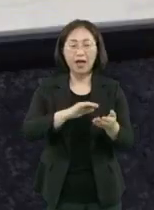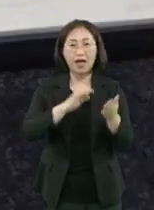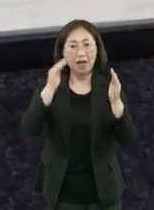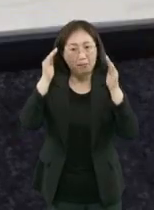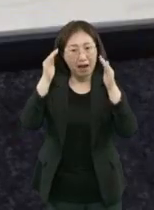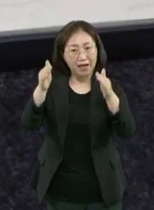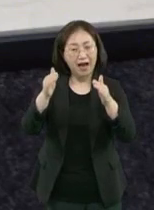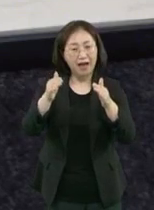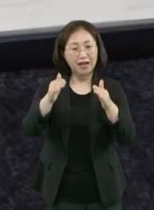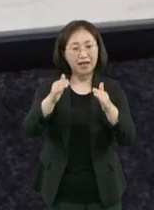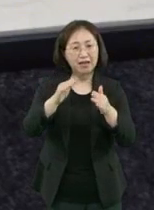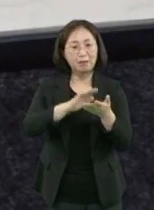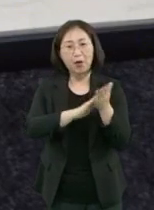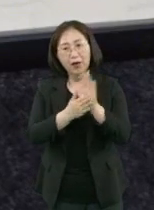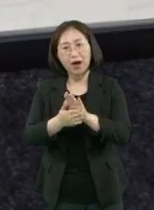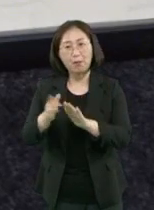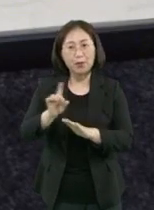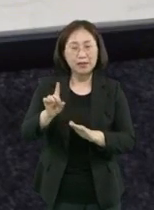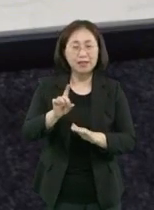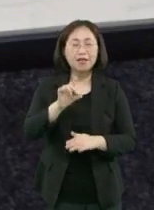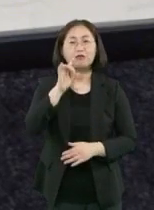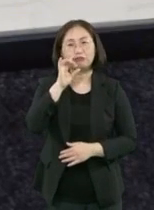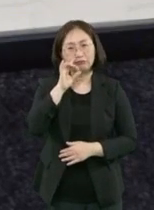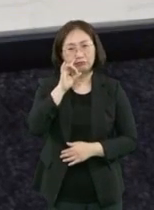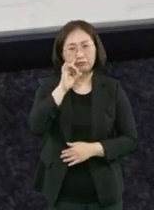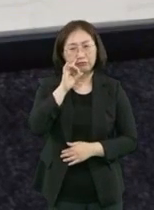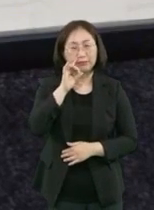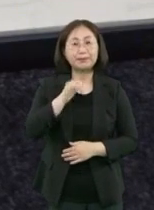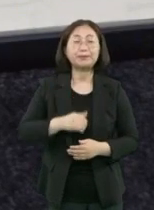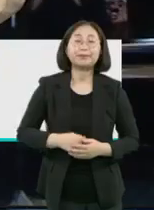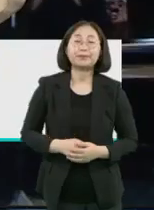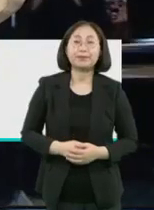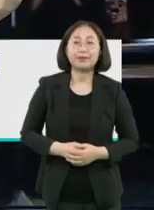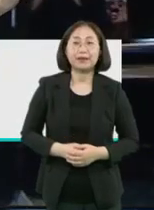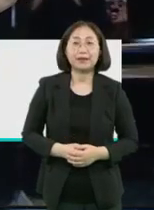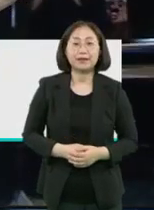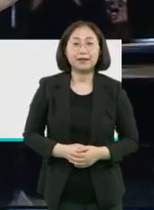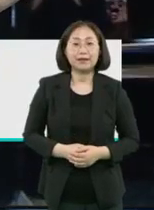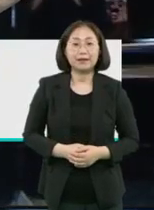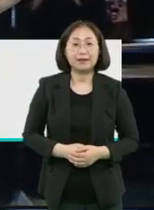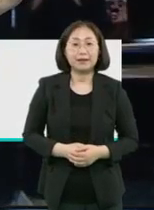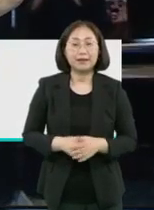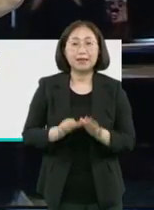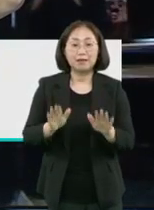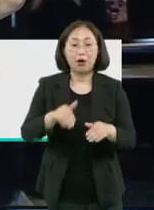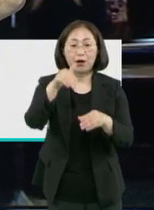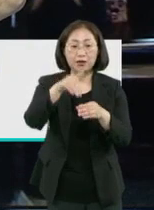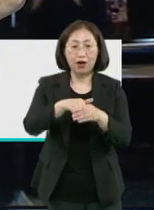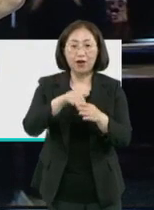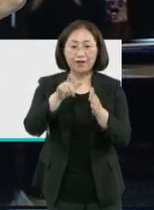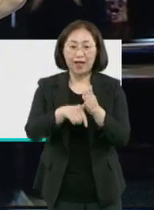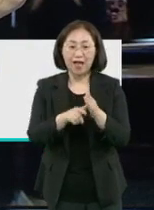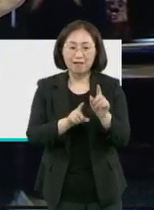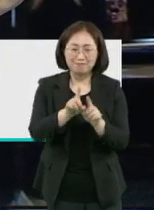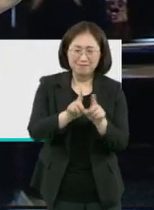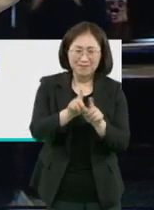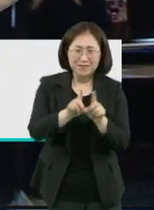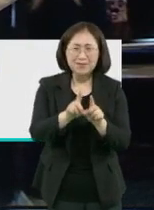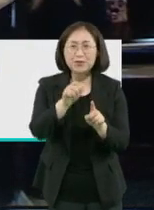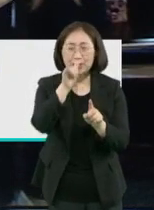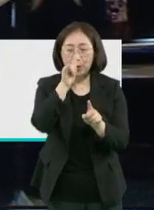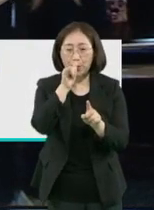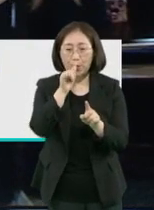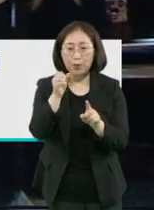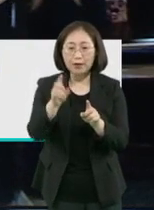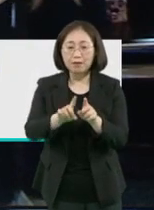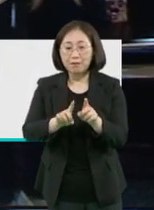구체화될지 주목됩니다. TJB 강진원입니다. 네, 이번 선거에서 피말리는 접전도 있었고